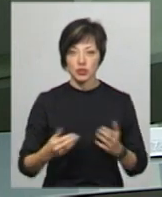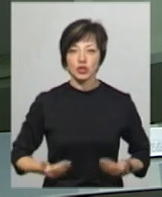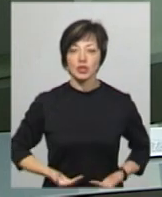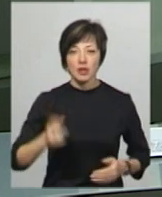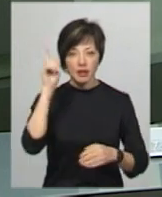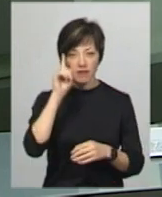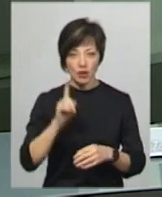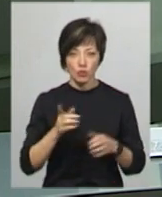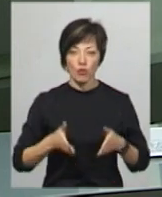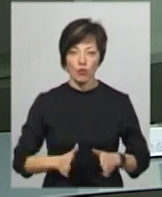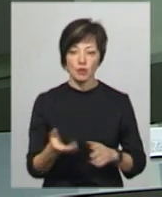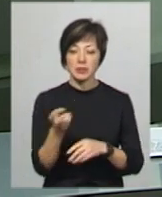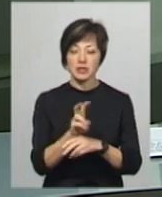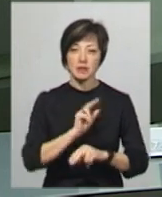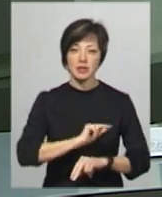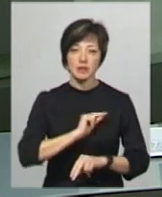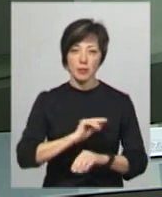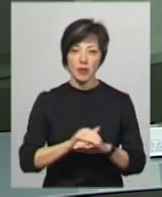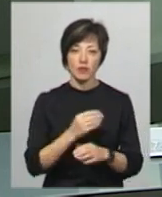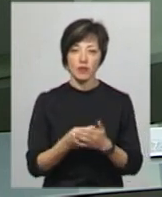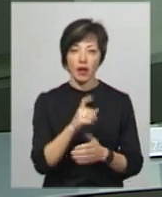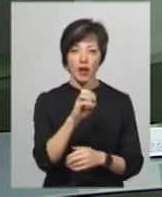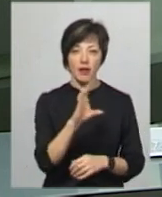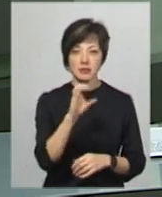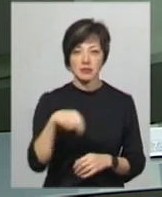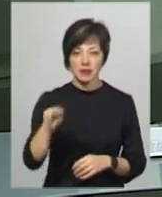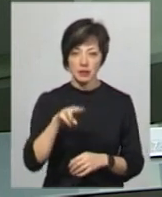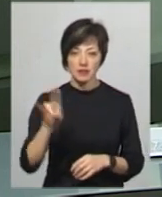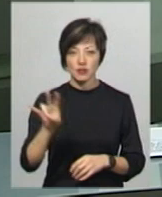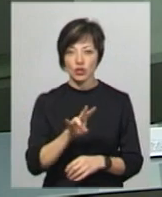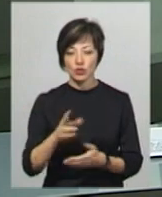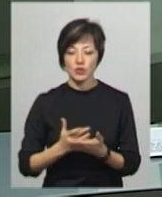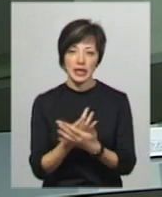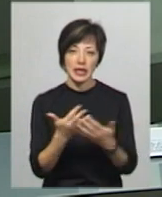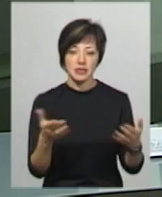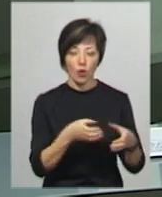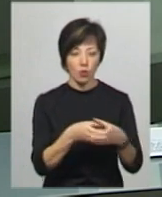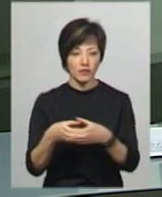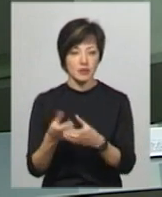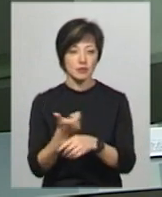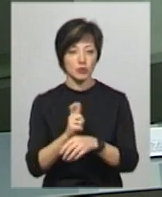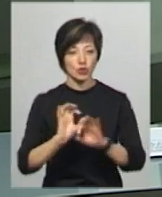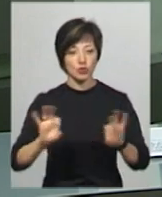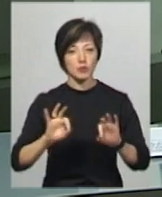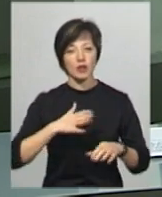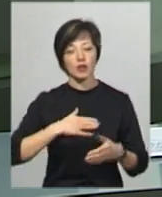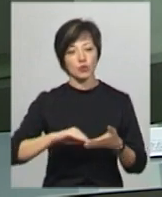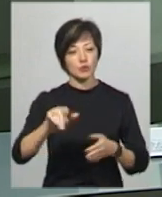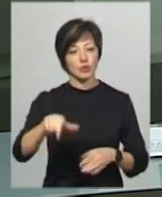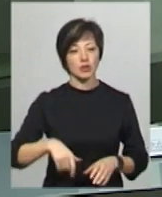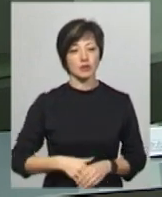єврейського походження прийшли працівники благодійного фонду «Хесед-Бешт», священнослужителі різних конфесій. Більше розповість Тетяна